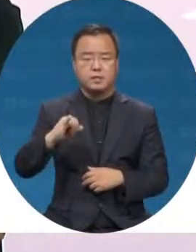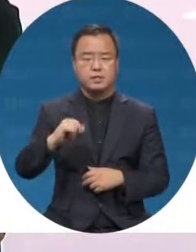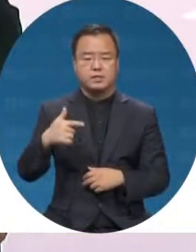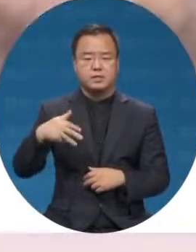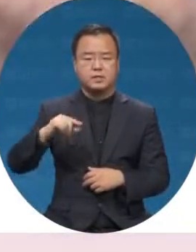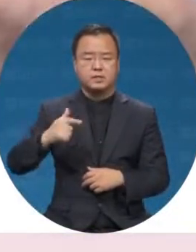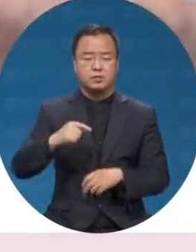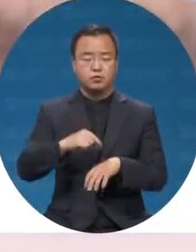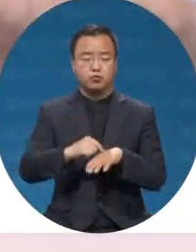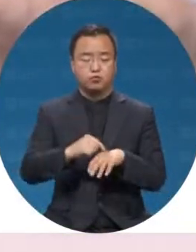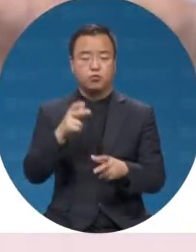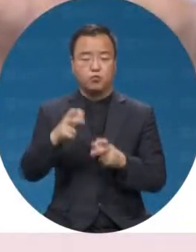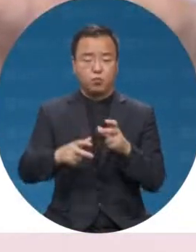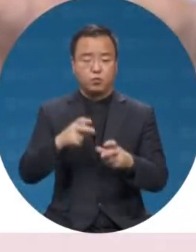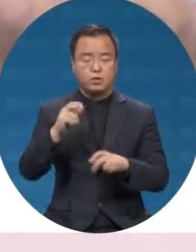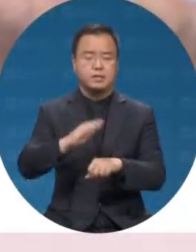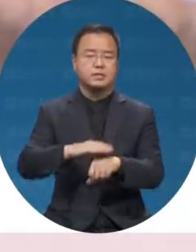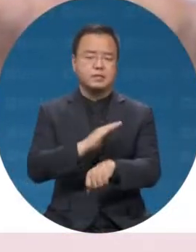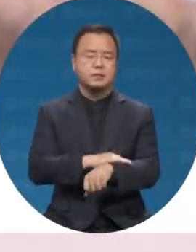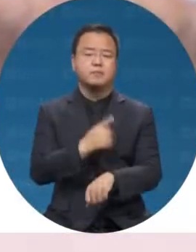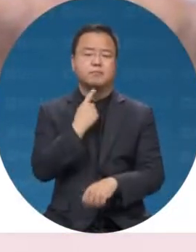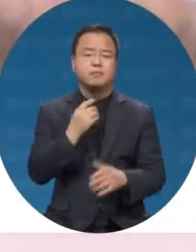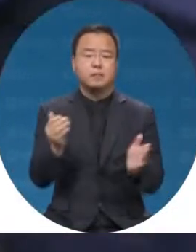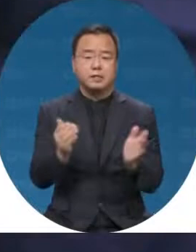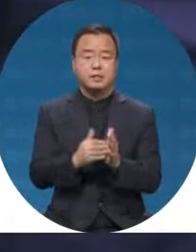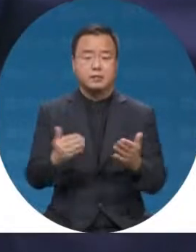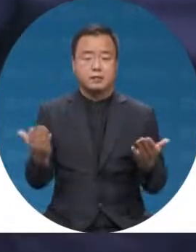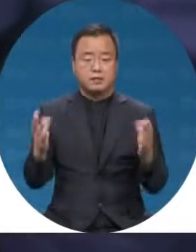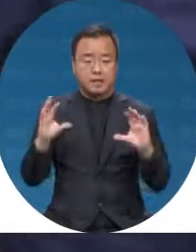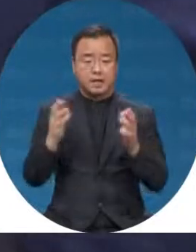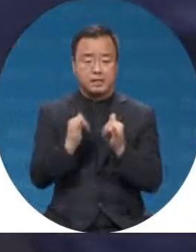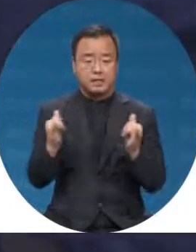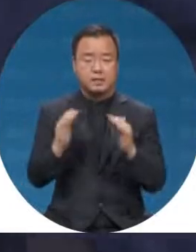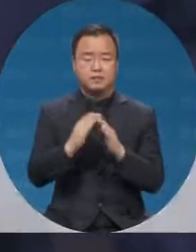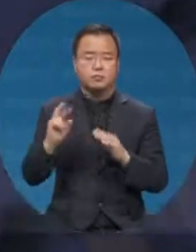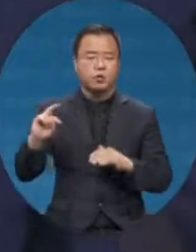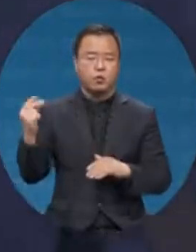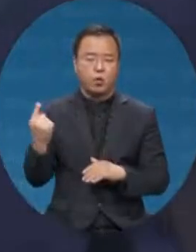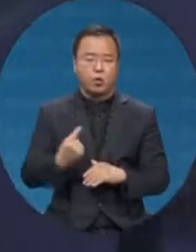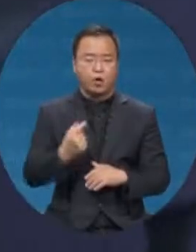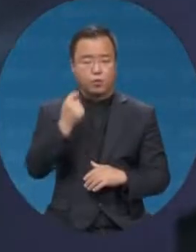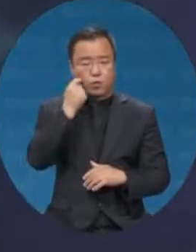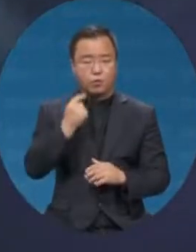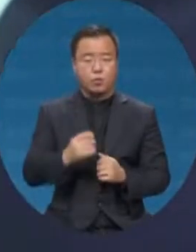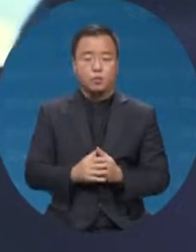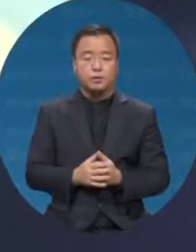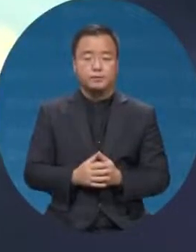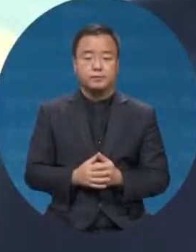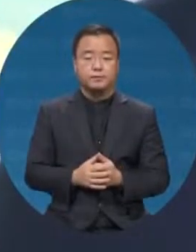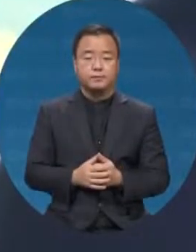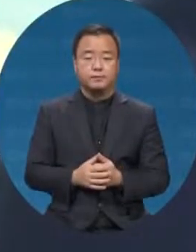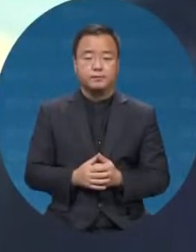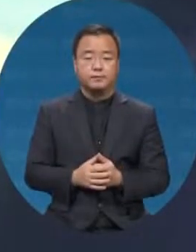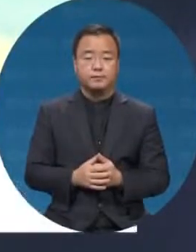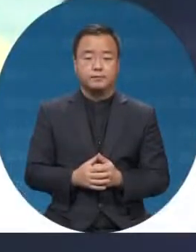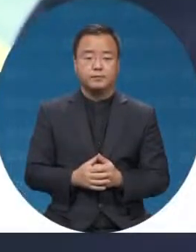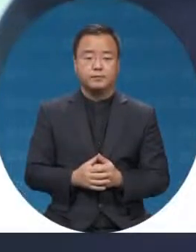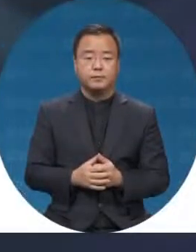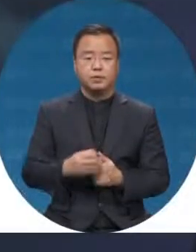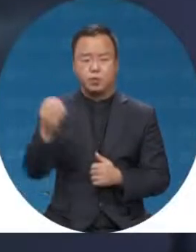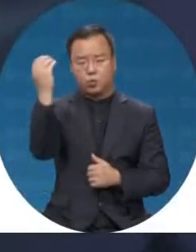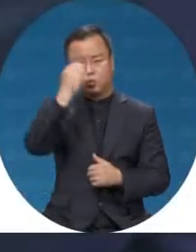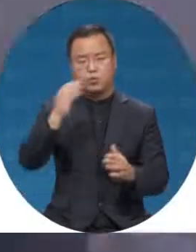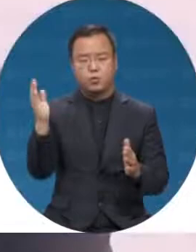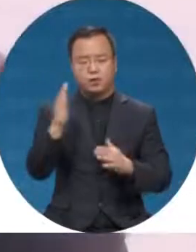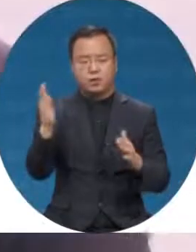육가공 공장으로 현장 실습을 나섰던 아이들은 집으로 돌아오지 못했습니다. 좀 학생들을 그